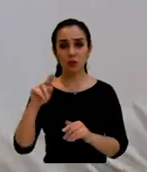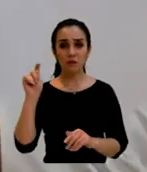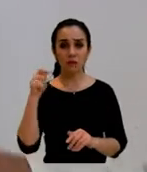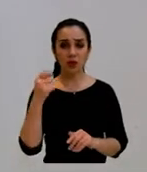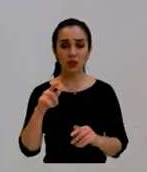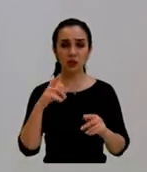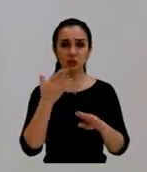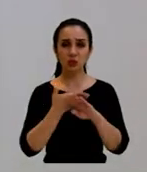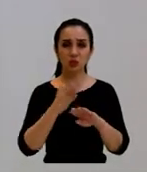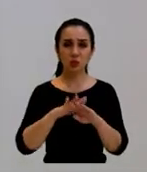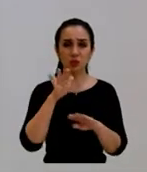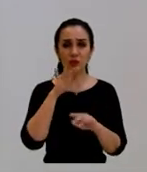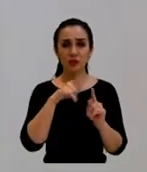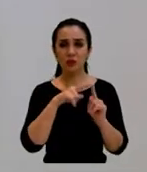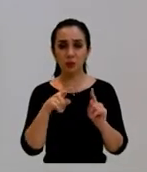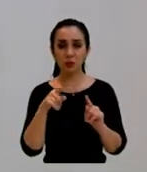Но вот Глеб Горбовский